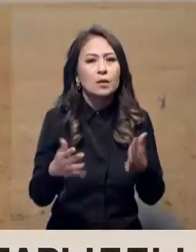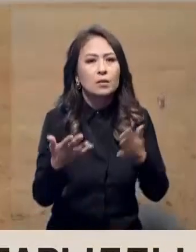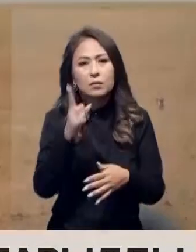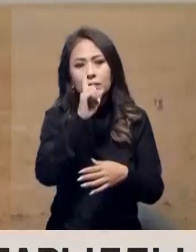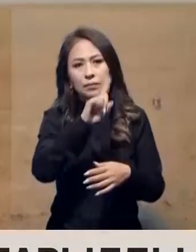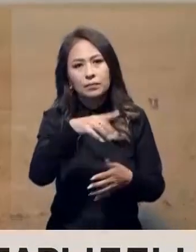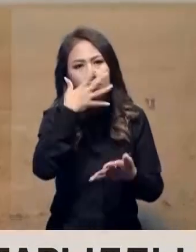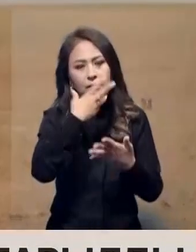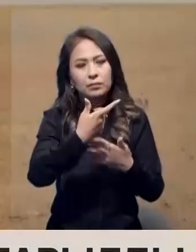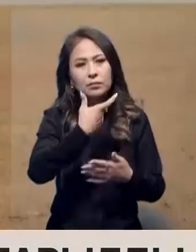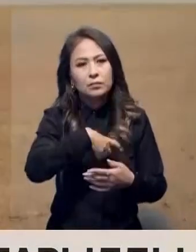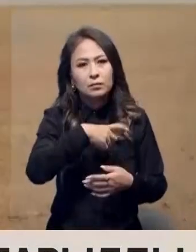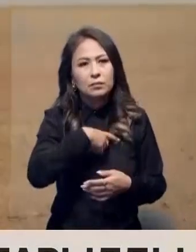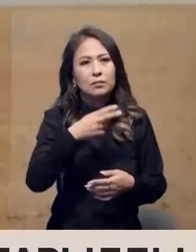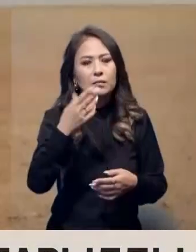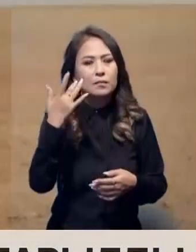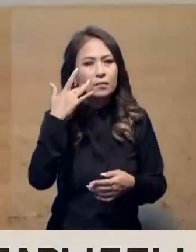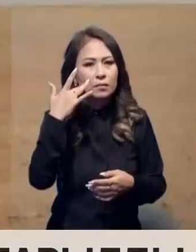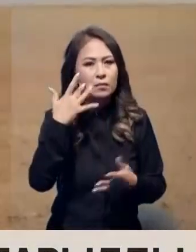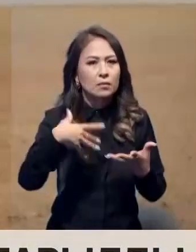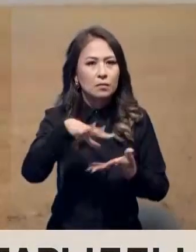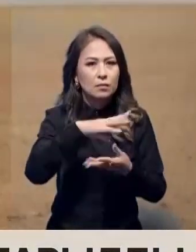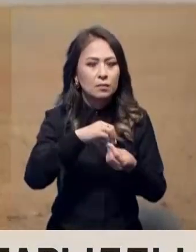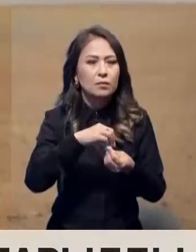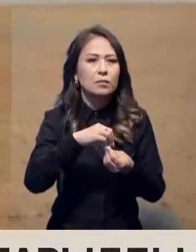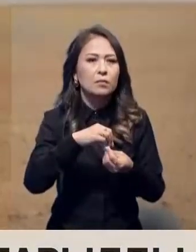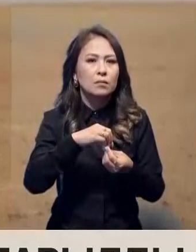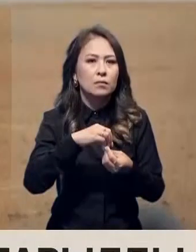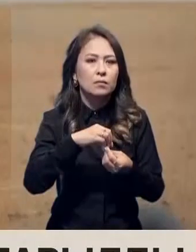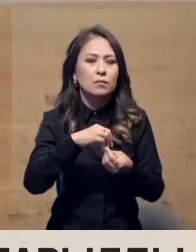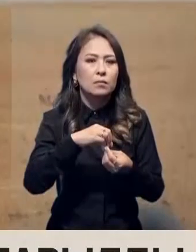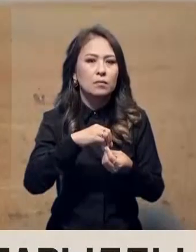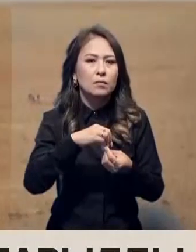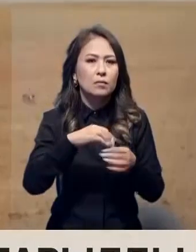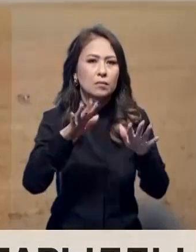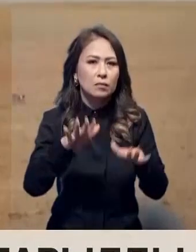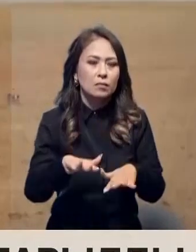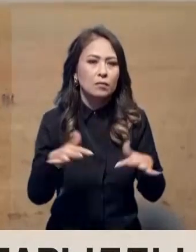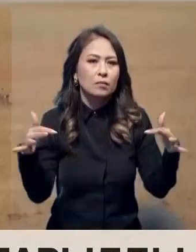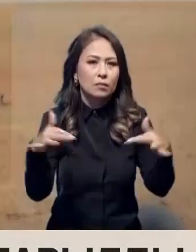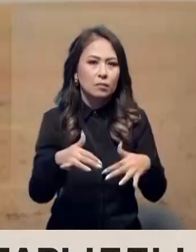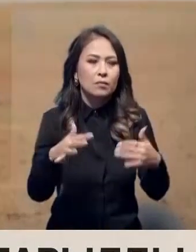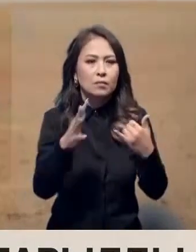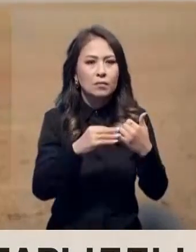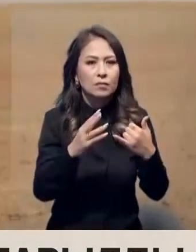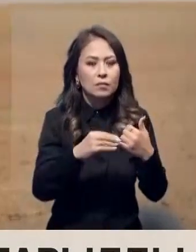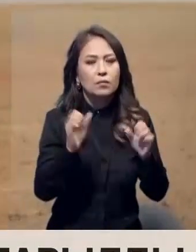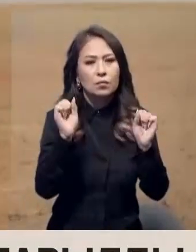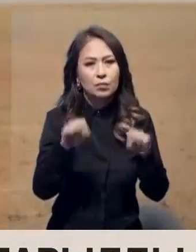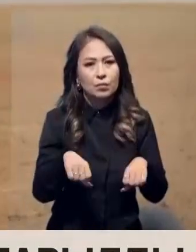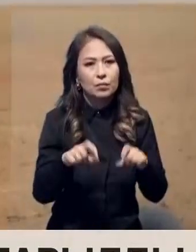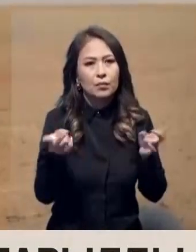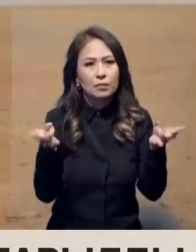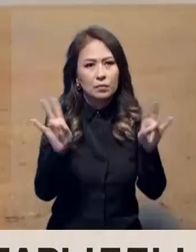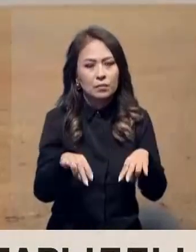мынау өзінің салған қоражайын бәрін мал бордақылауға алаңы деп, сол жерге жерін жағы, 2 гектар, 3 гектар жерін тастап